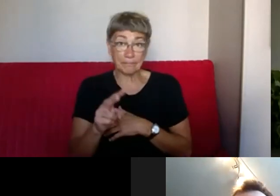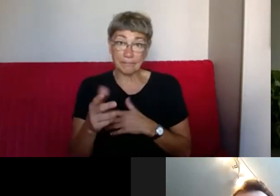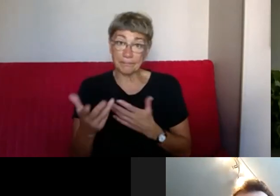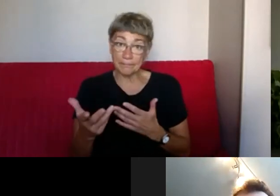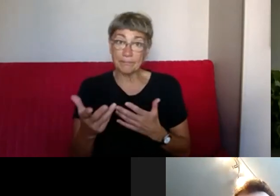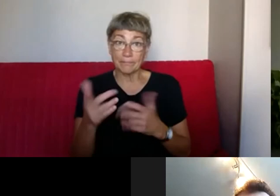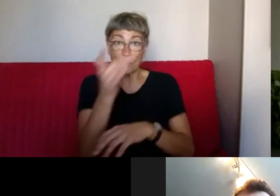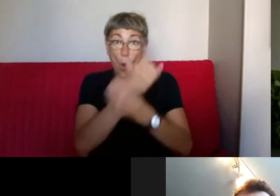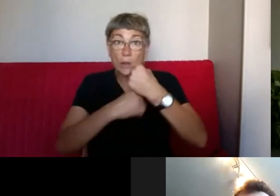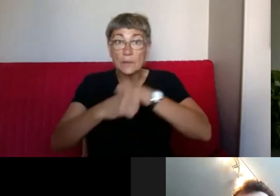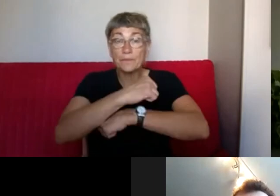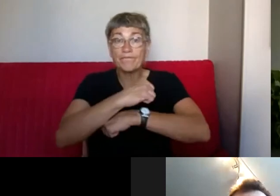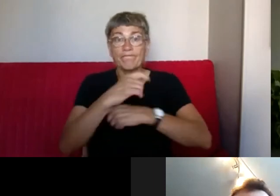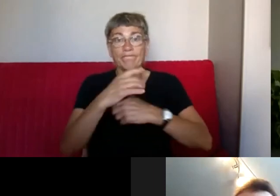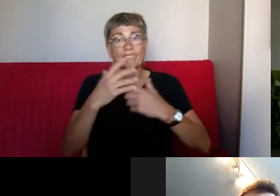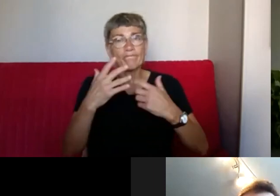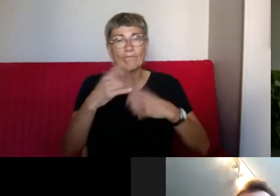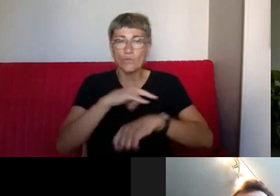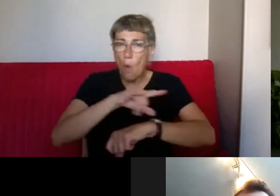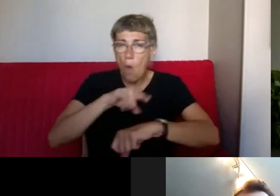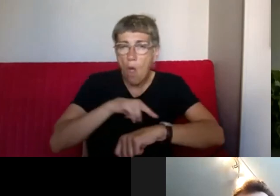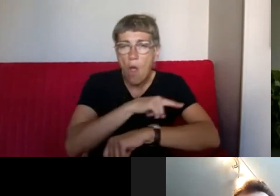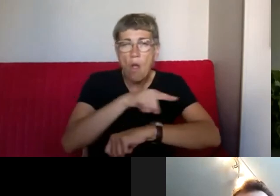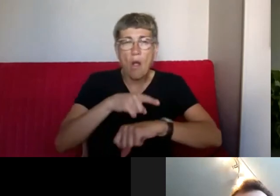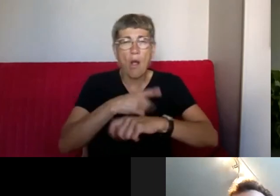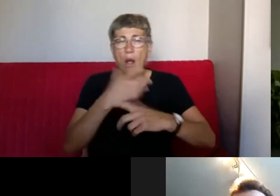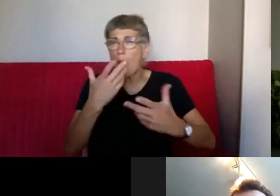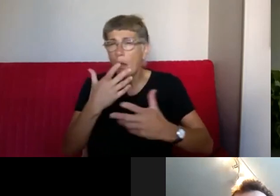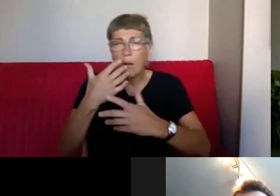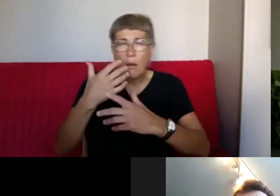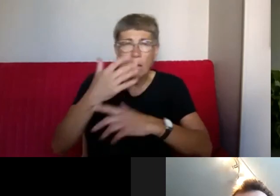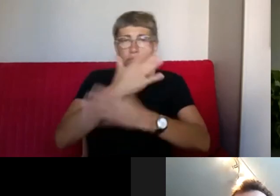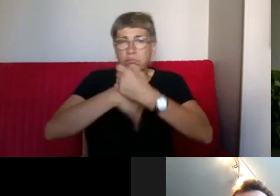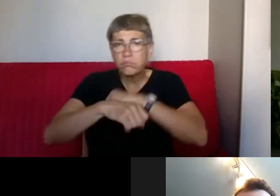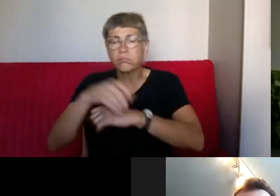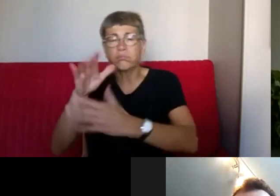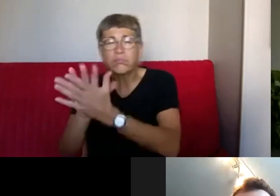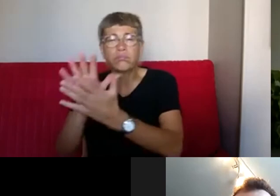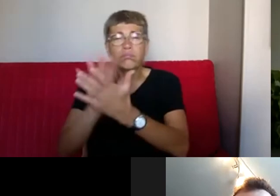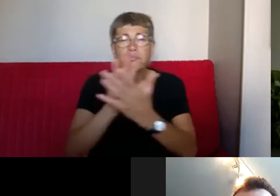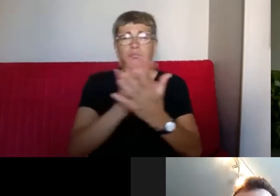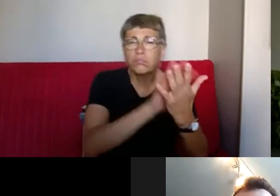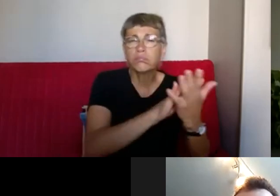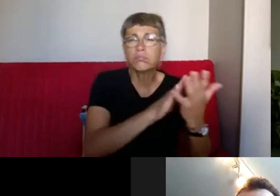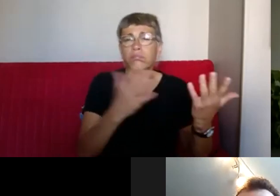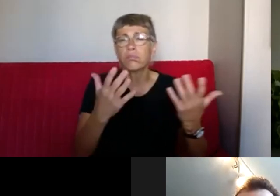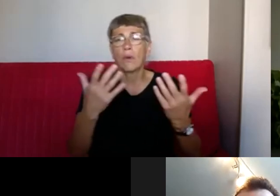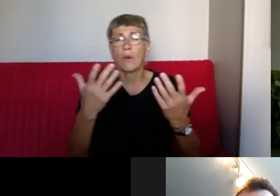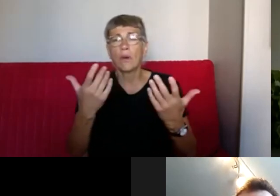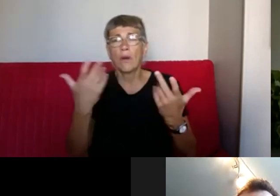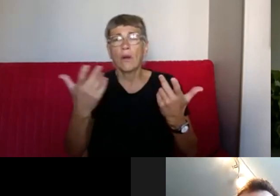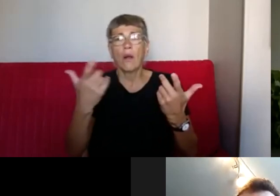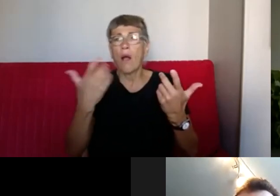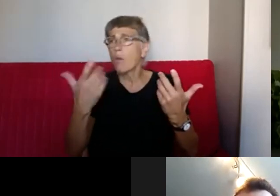cette organisation, cette force, ces heures et des heures et des heures de personnes, je ne sais pas combien de personnes ont travaillé sur les Handi Move